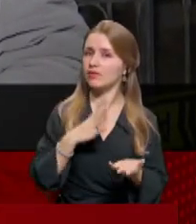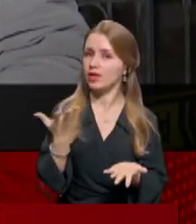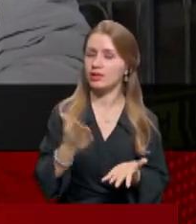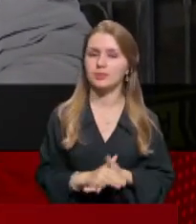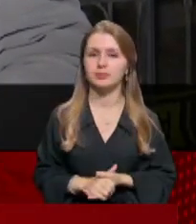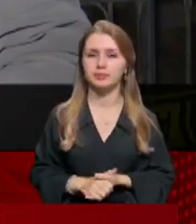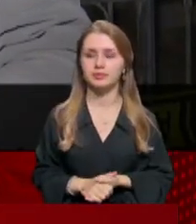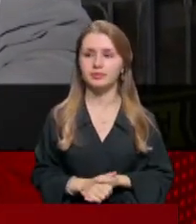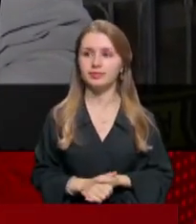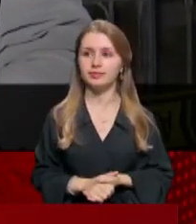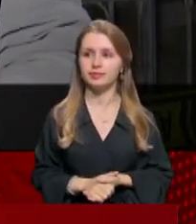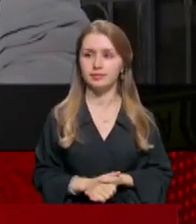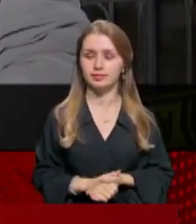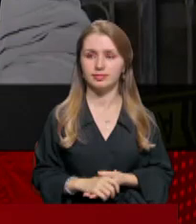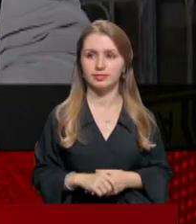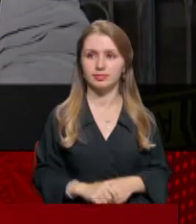durum?